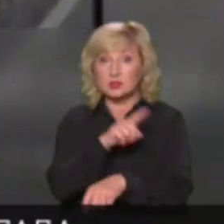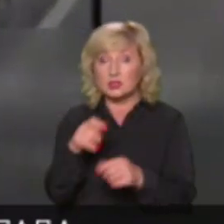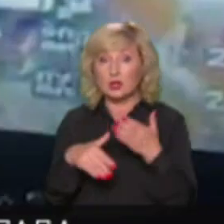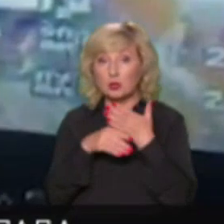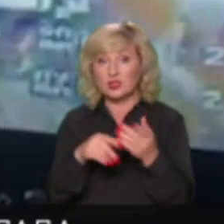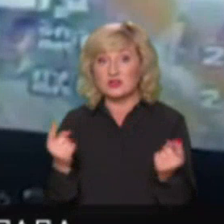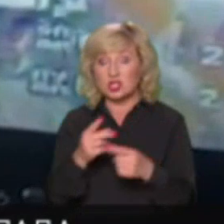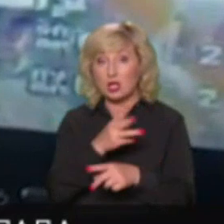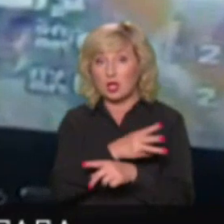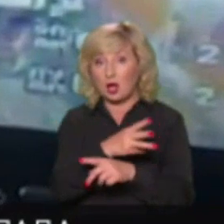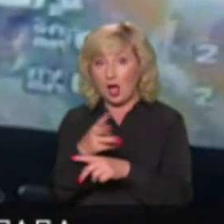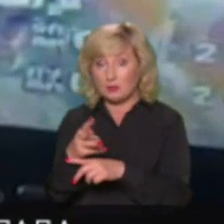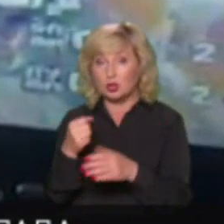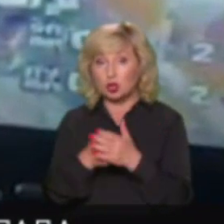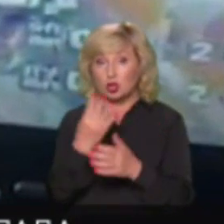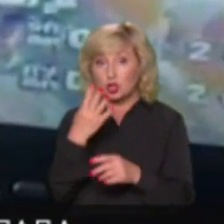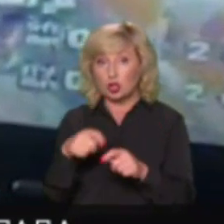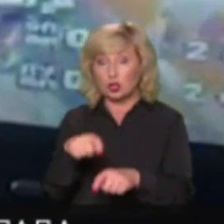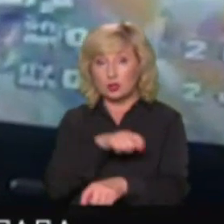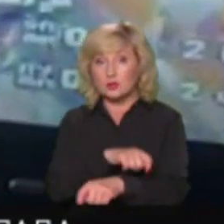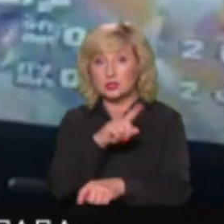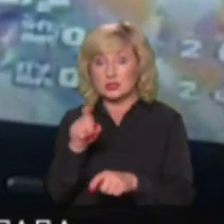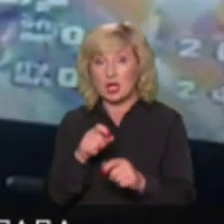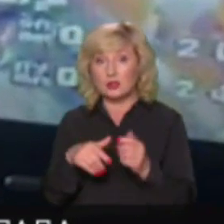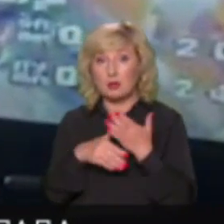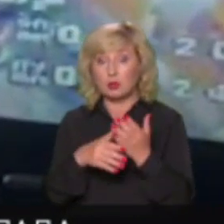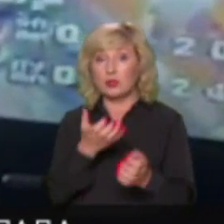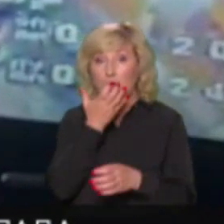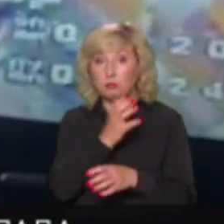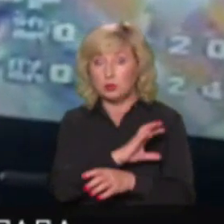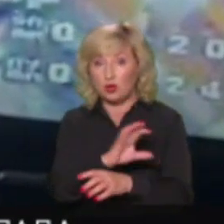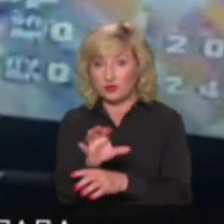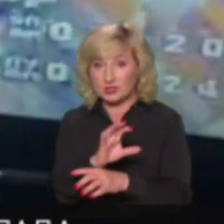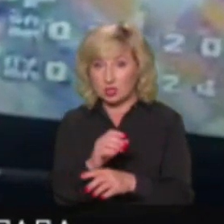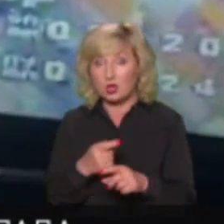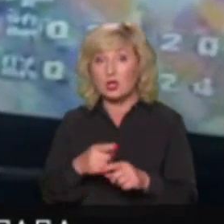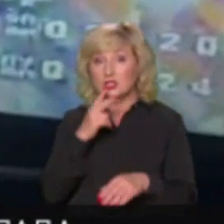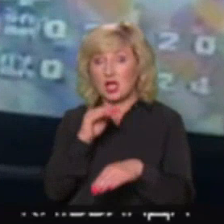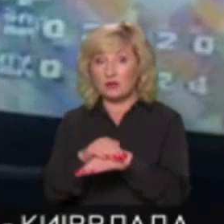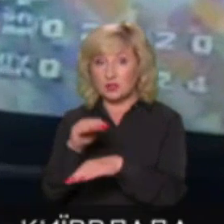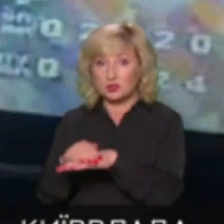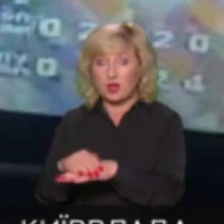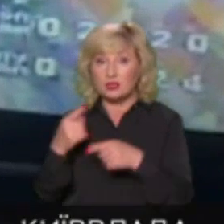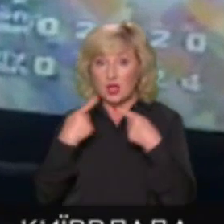звичайної камери і до 4 кілометрів за допомогою тепловізора. «Муром» здатен зафіксувати техніку